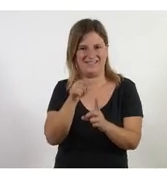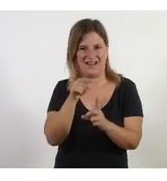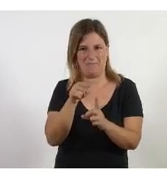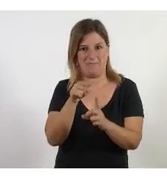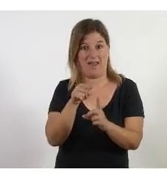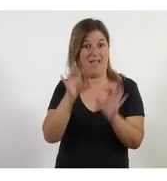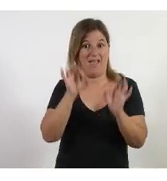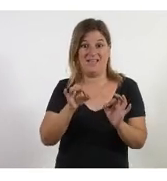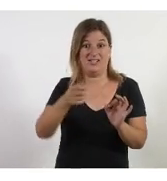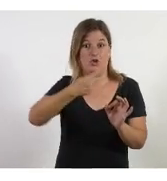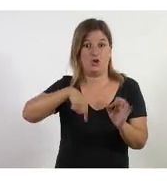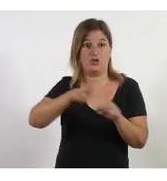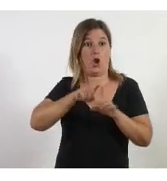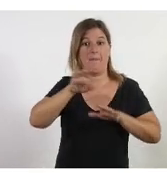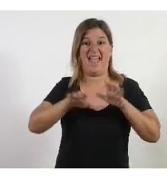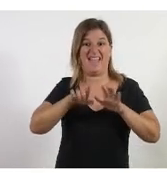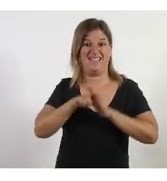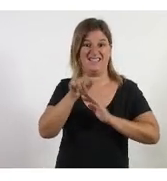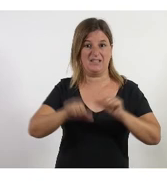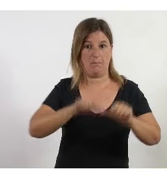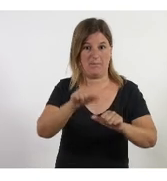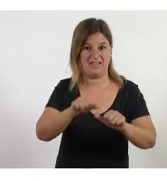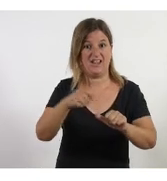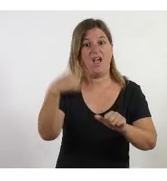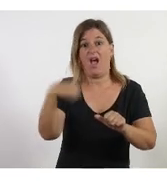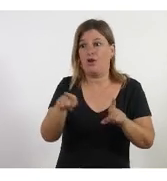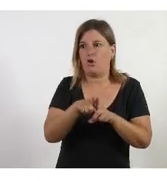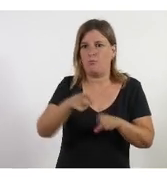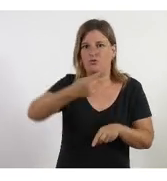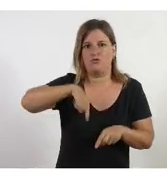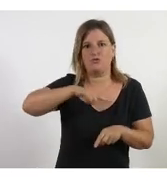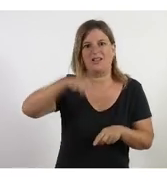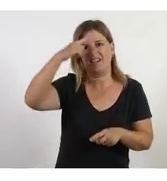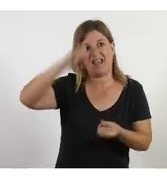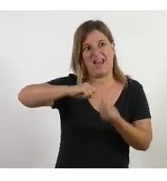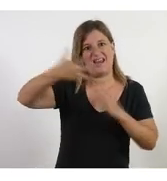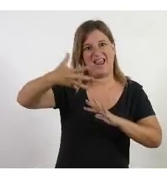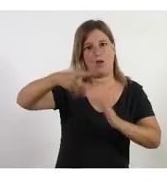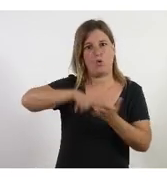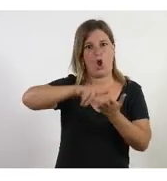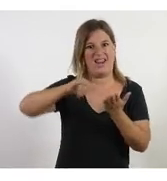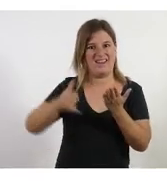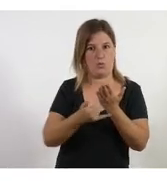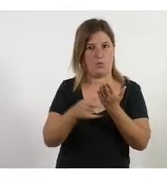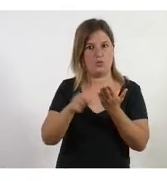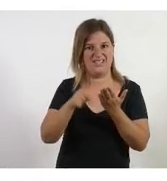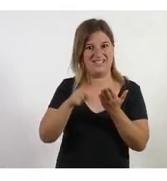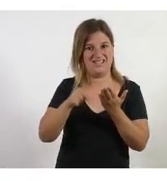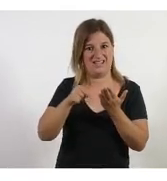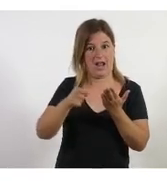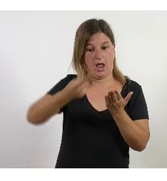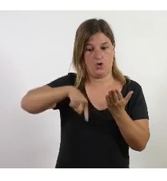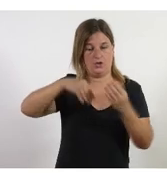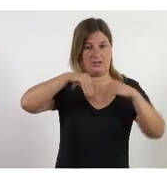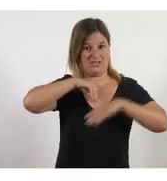espècie. És un dels principis de la programació neurolingüística. Nosaltres modelem el comportament d'altres persones que han tingut